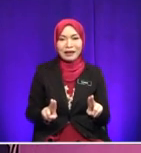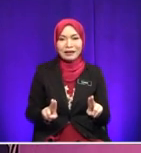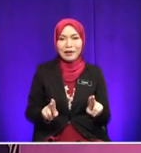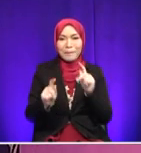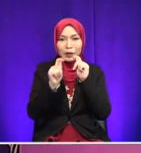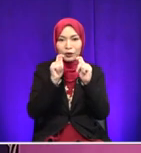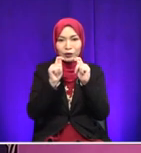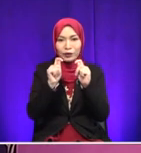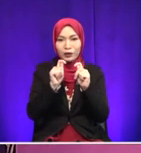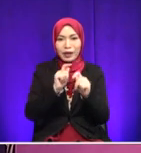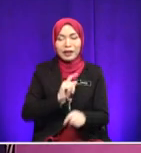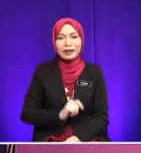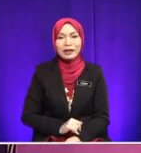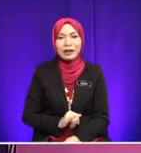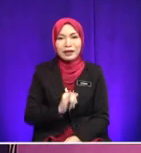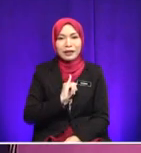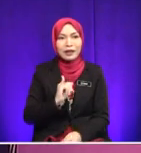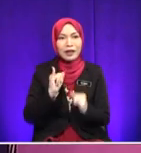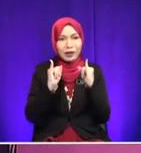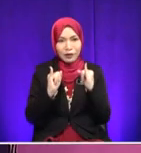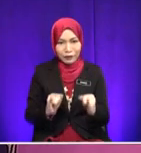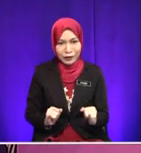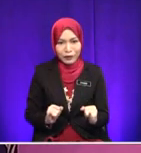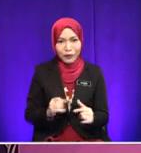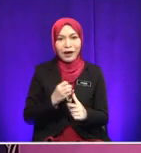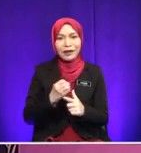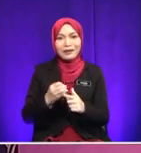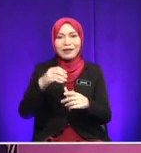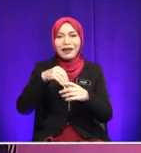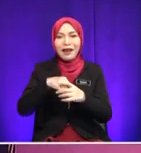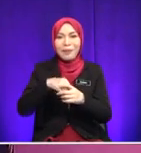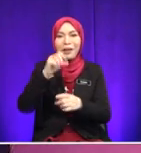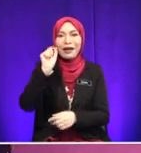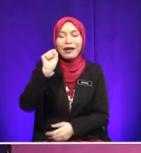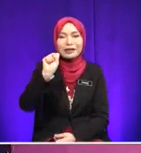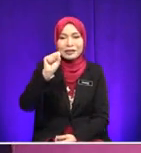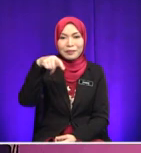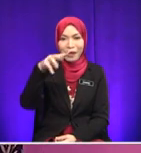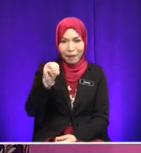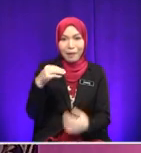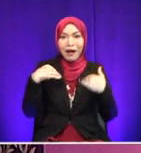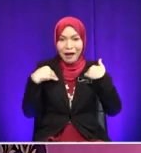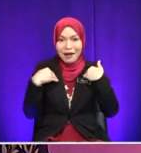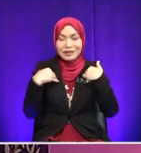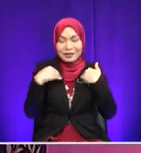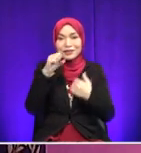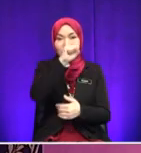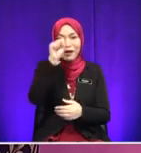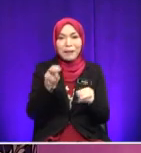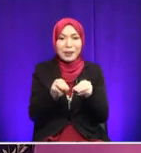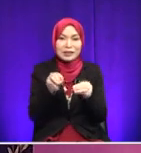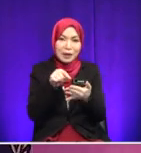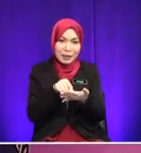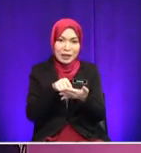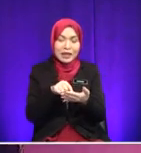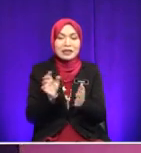sijil pelajaran Malaysia. Jadi, siapa nak sambut cabaran ni, Ria ya? Okay. Nak cuba menjawab dari sudut sosial,